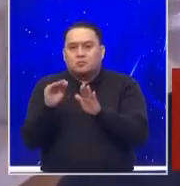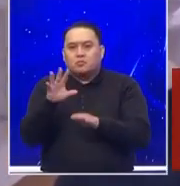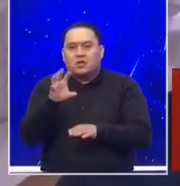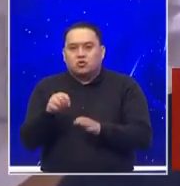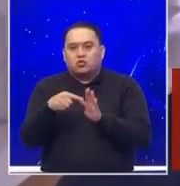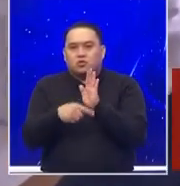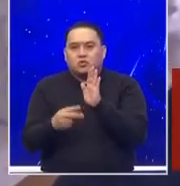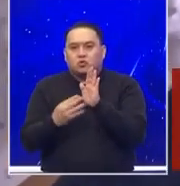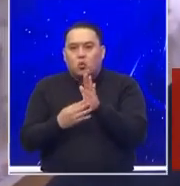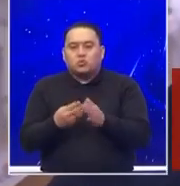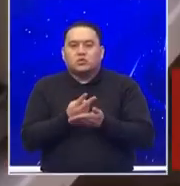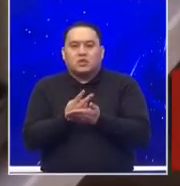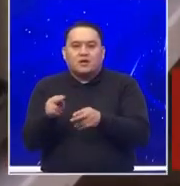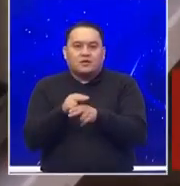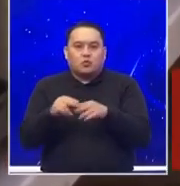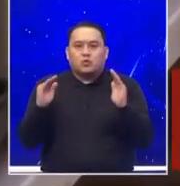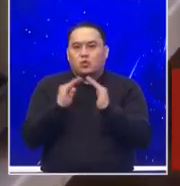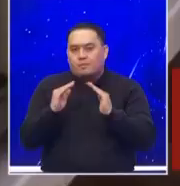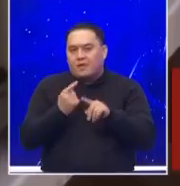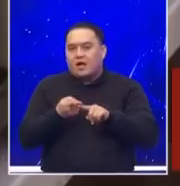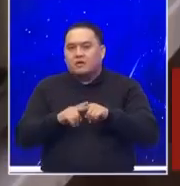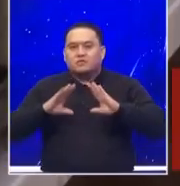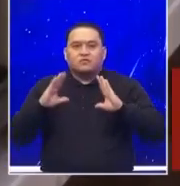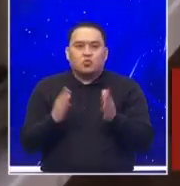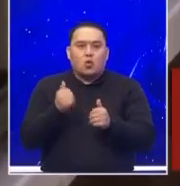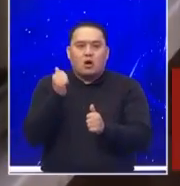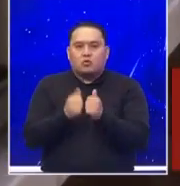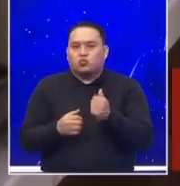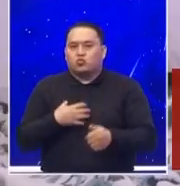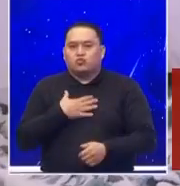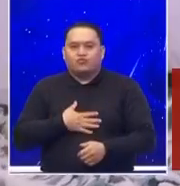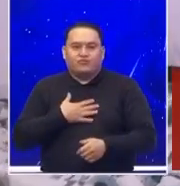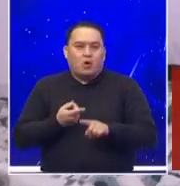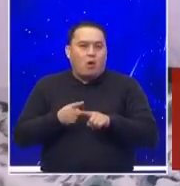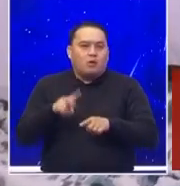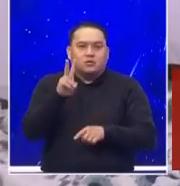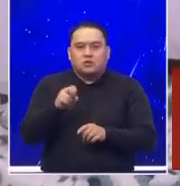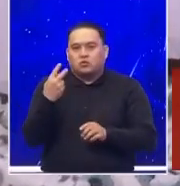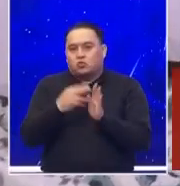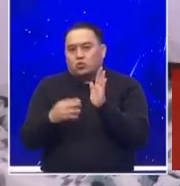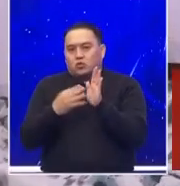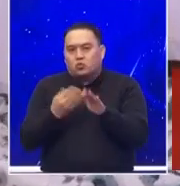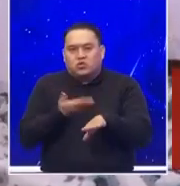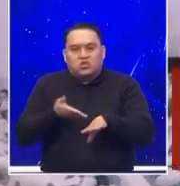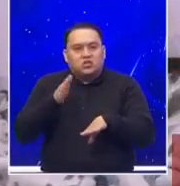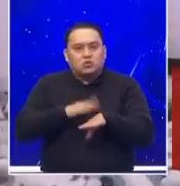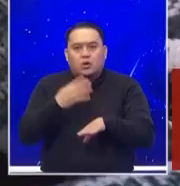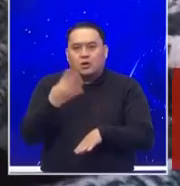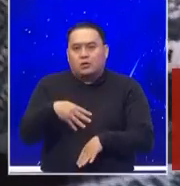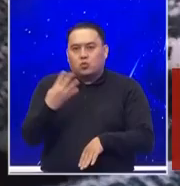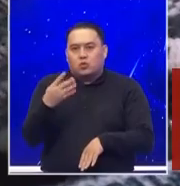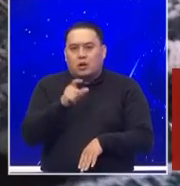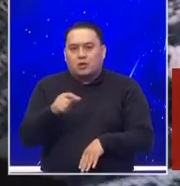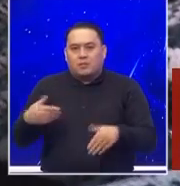17579 амбулаторлық жағдайда. Жалпы елдегі эпидахуал көңірген жүтпейді. 299 адамның жағдайы ауыр, 44